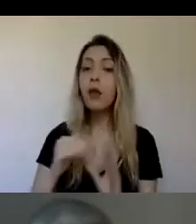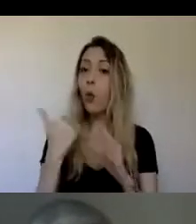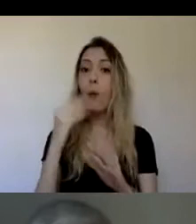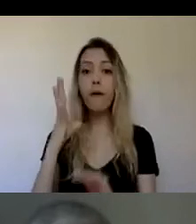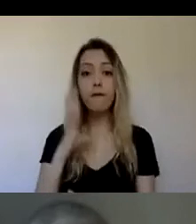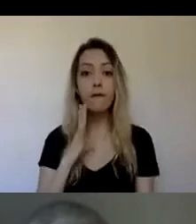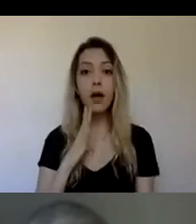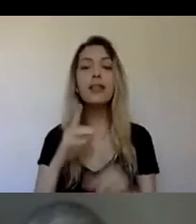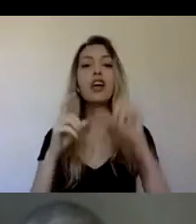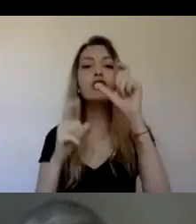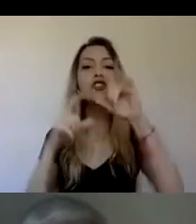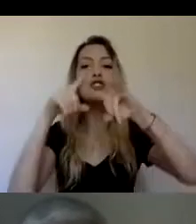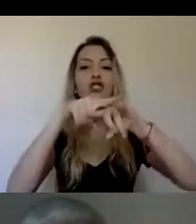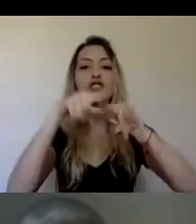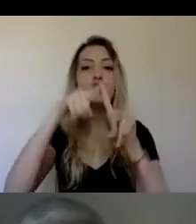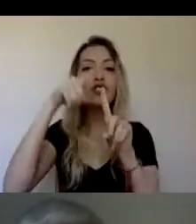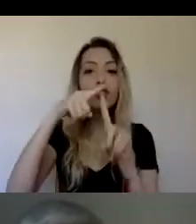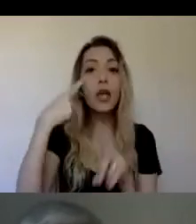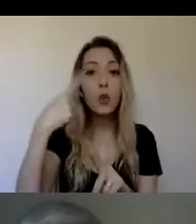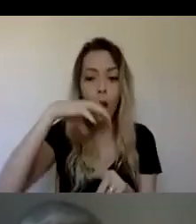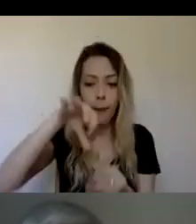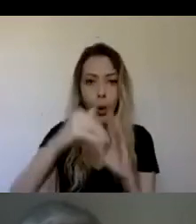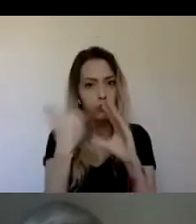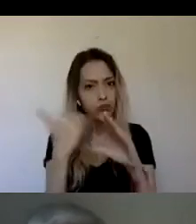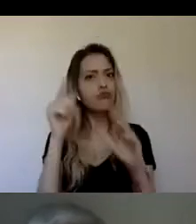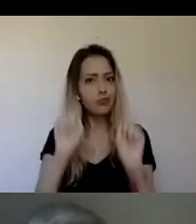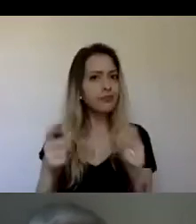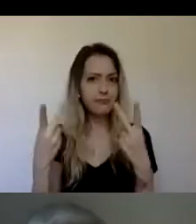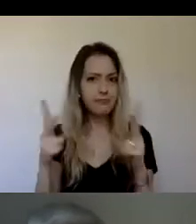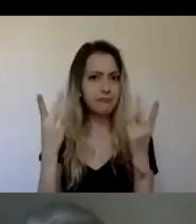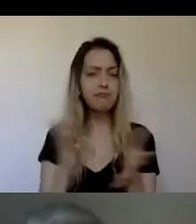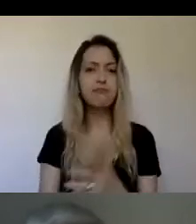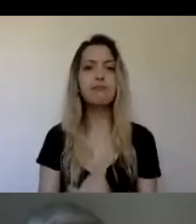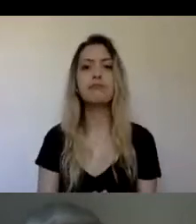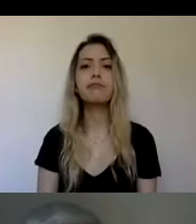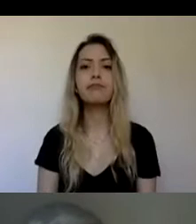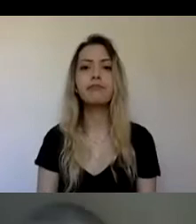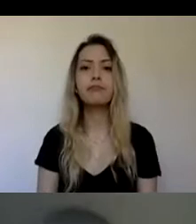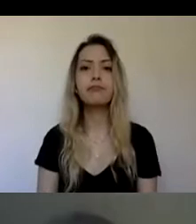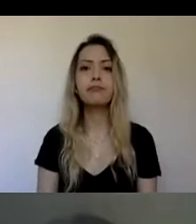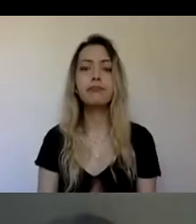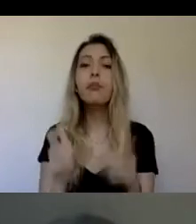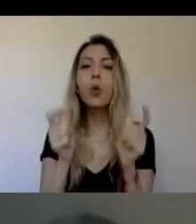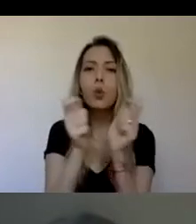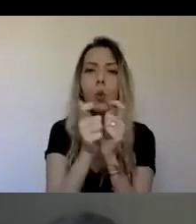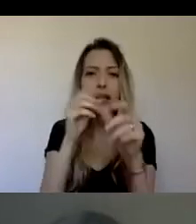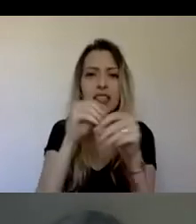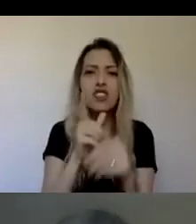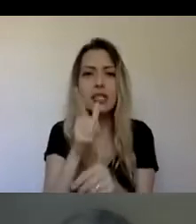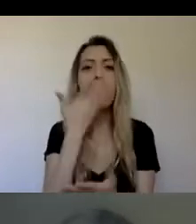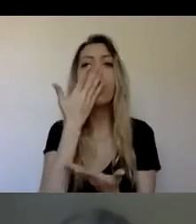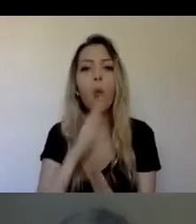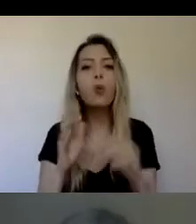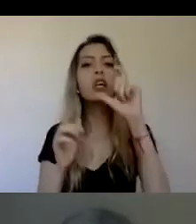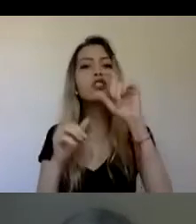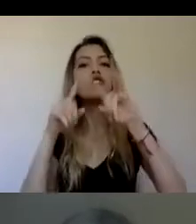yorumlarınızı chat bölümünden yazarak bize iletebilirsiniz. Toplantının sesini alamıyorsanız chat bölümünde bu